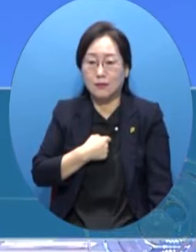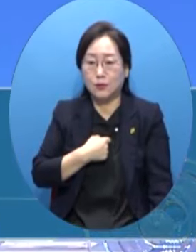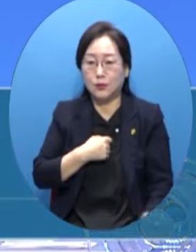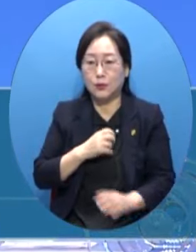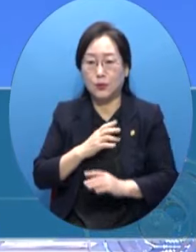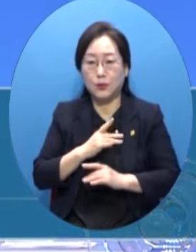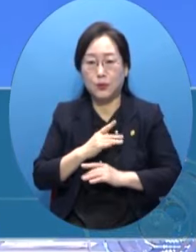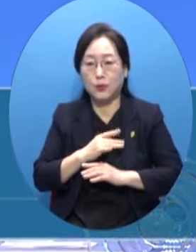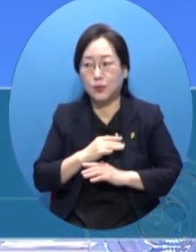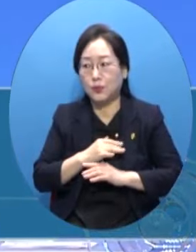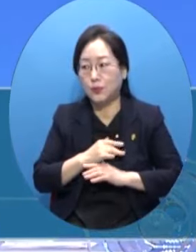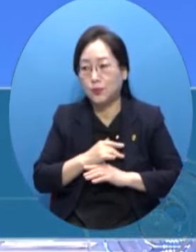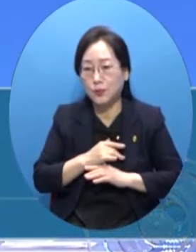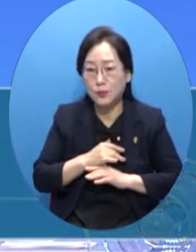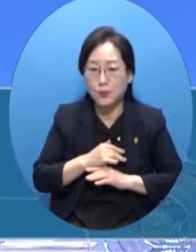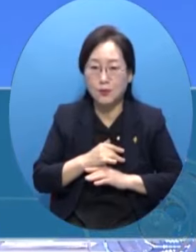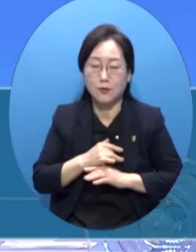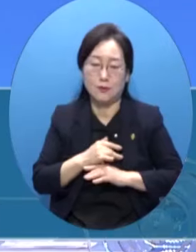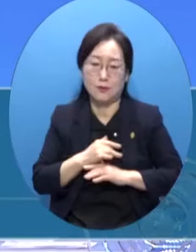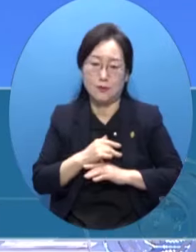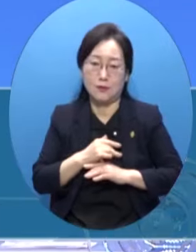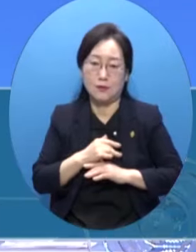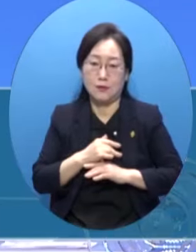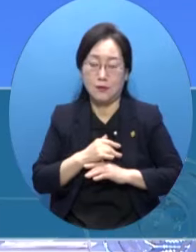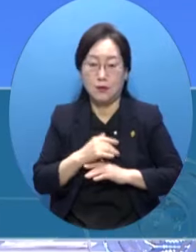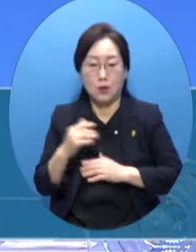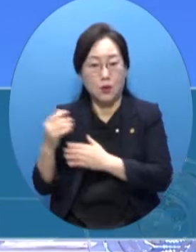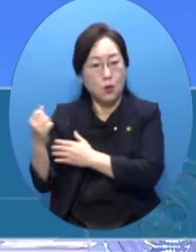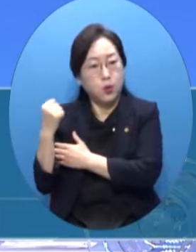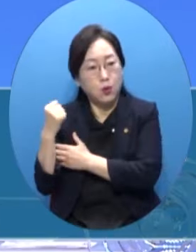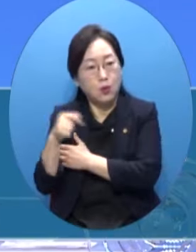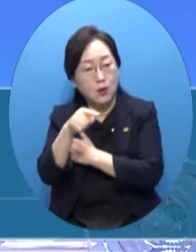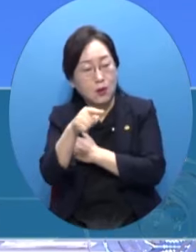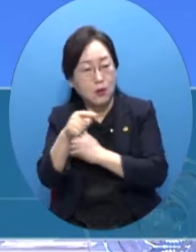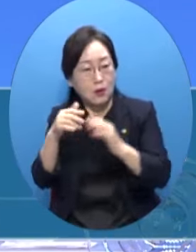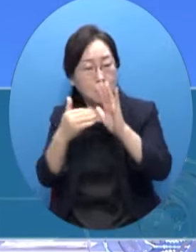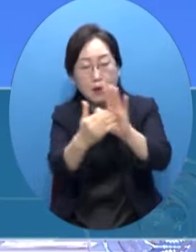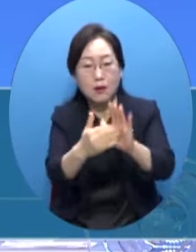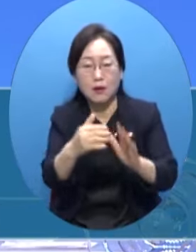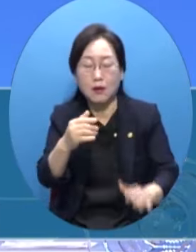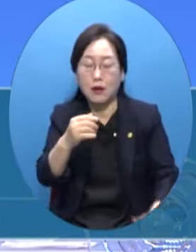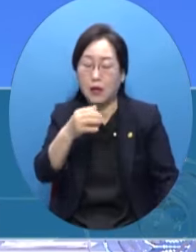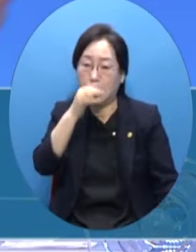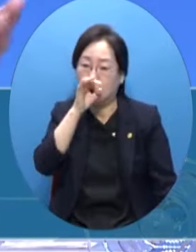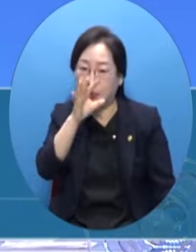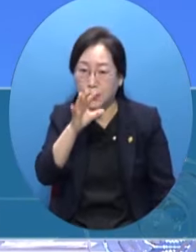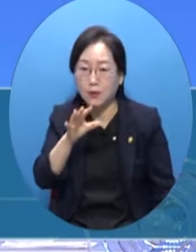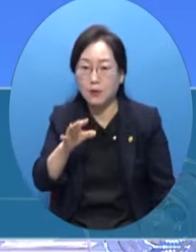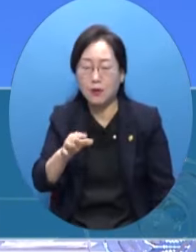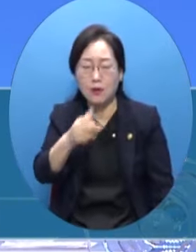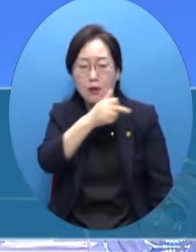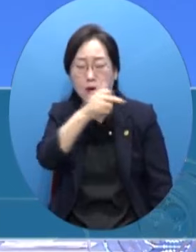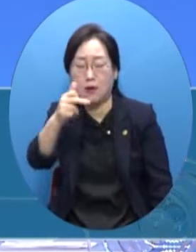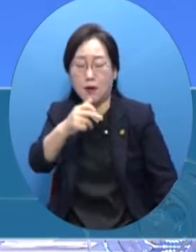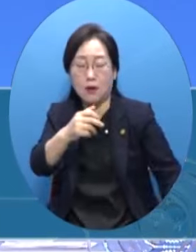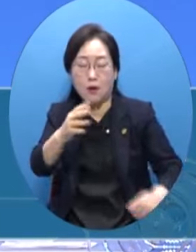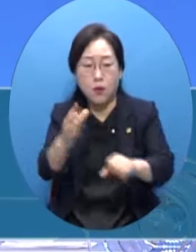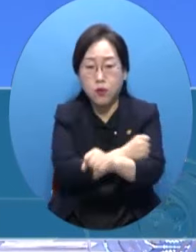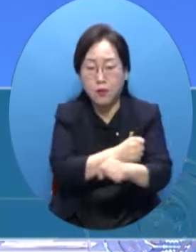두려움이 엄습해왔습니다. 우리 힘으로 저들을 맞서 싸울 힘이 없는데 대군이 몰려오니